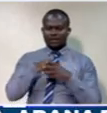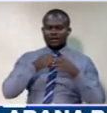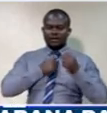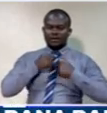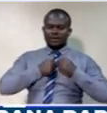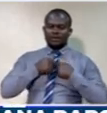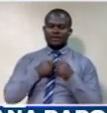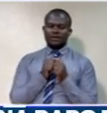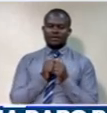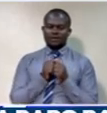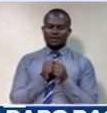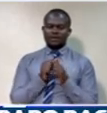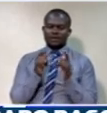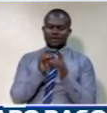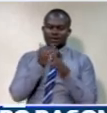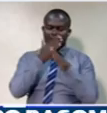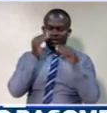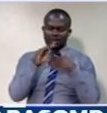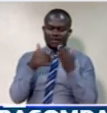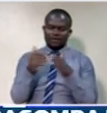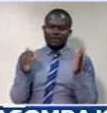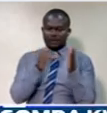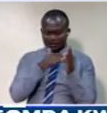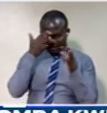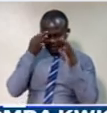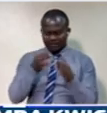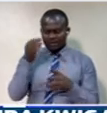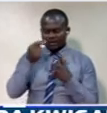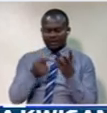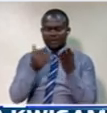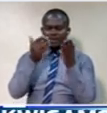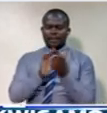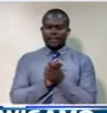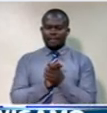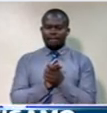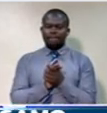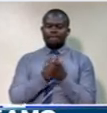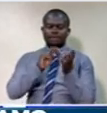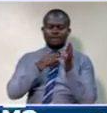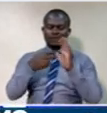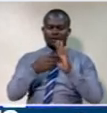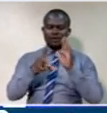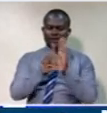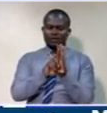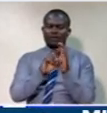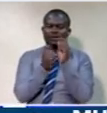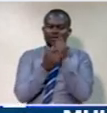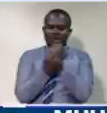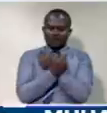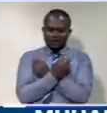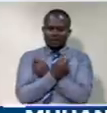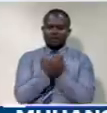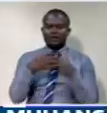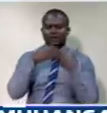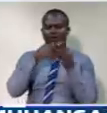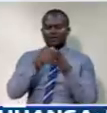Rwanda. Inama y'abaminisitiri yemeje ibi bikurikira. Umushinga w'itegeko rivugura itegeko